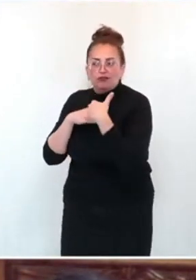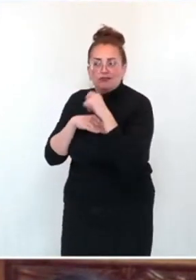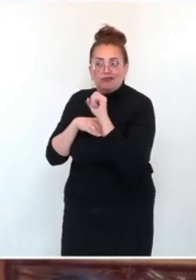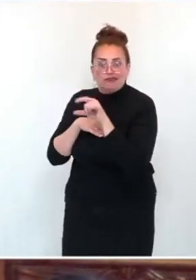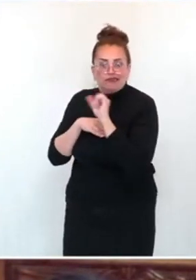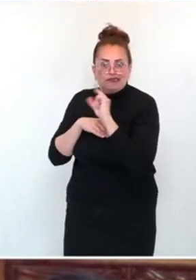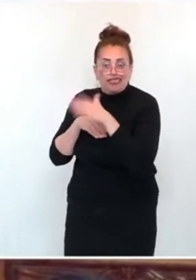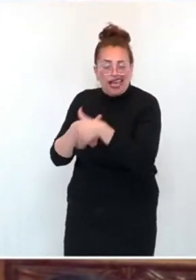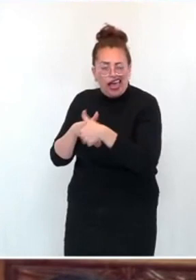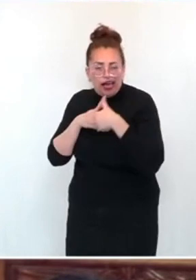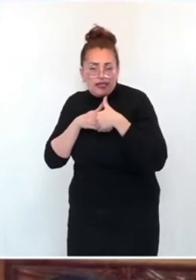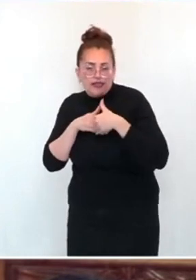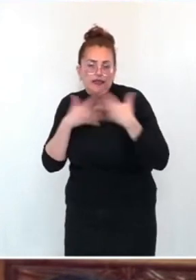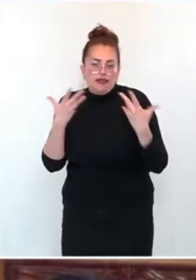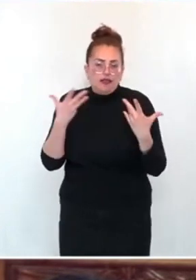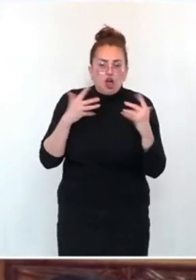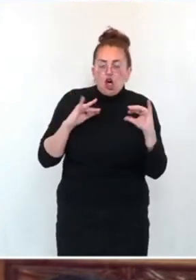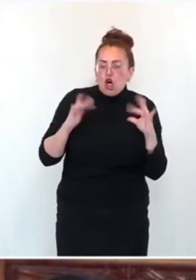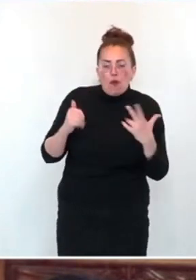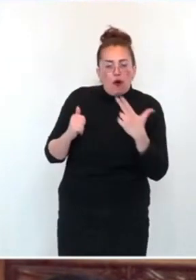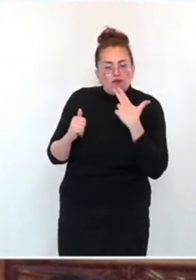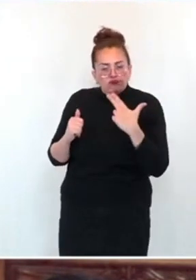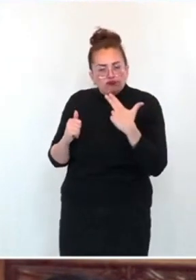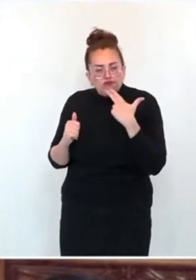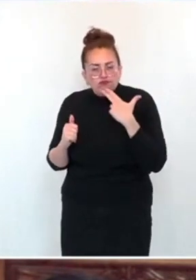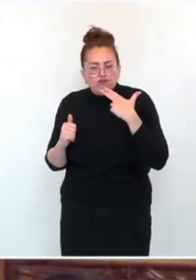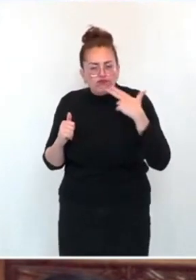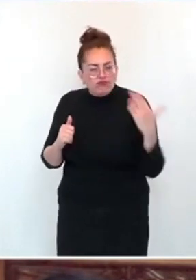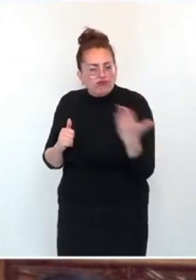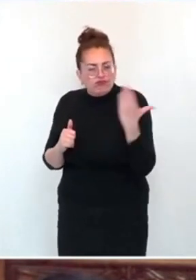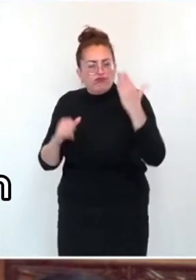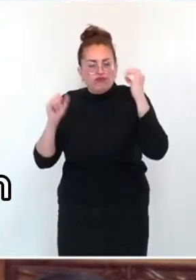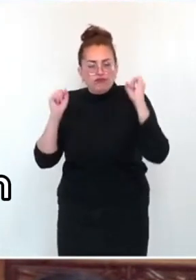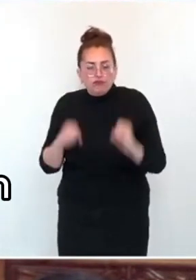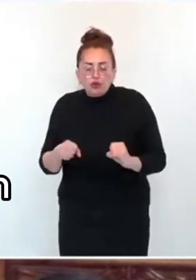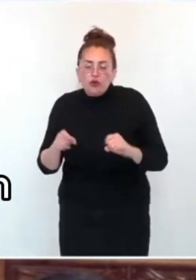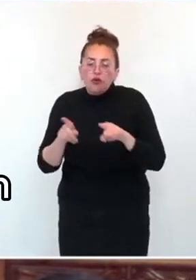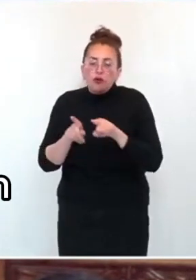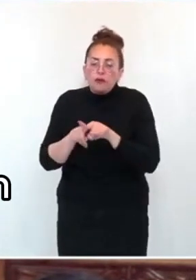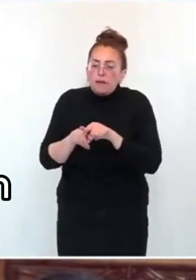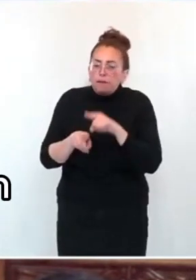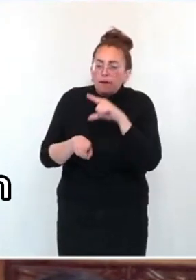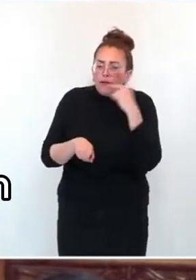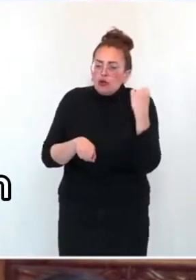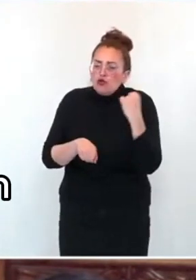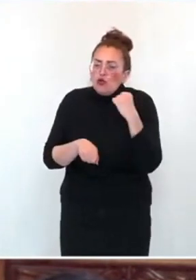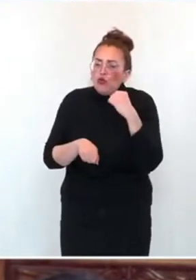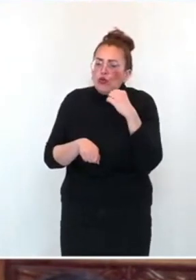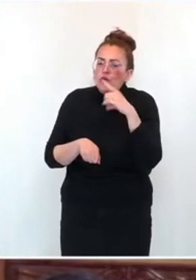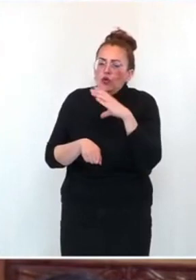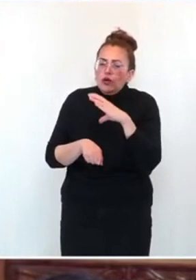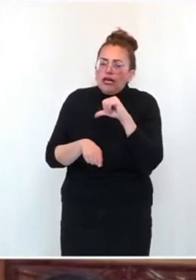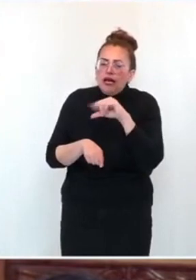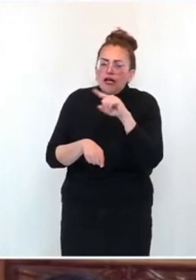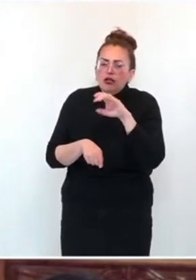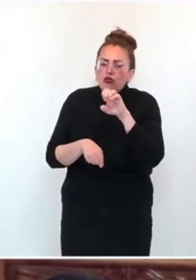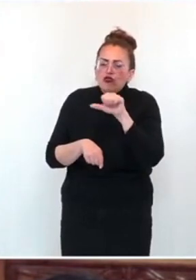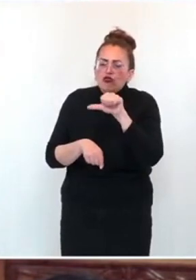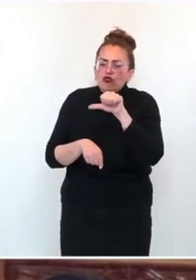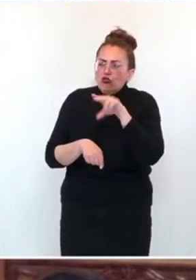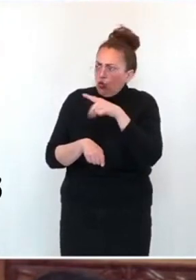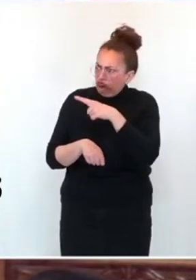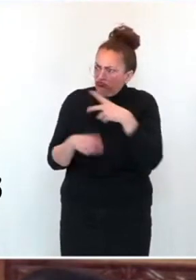évoluer la qualité architecturale du programme. Je salue aussi Olivier Cazot, qui s'est particulièrement mobilisé sur la question de la rue